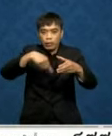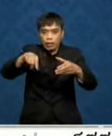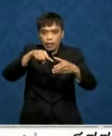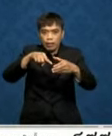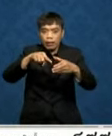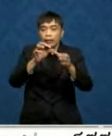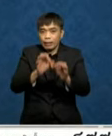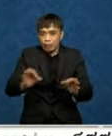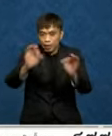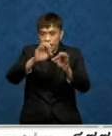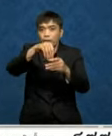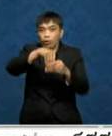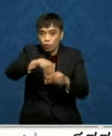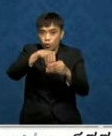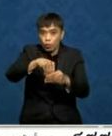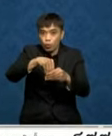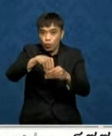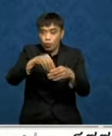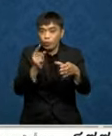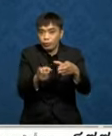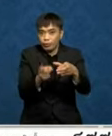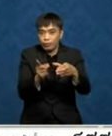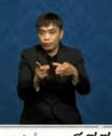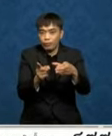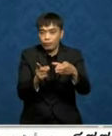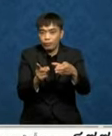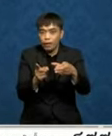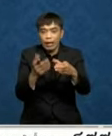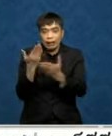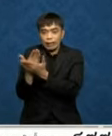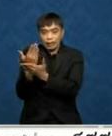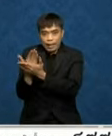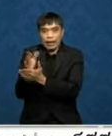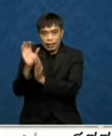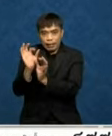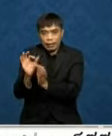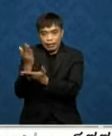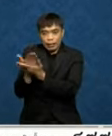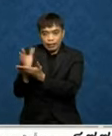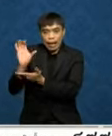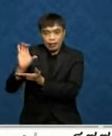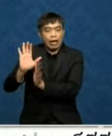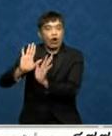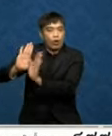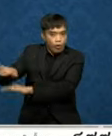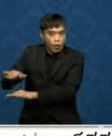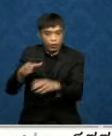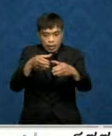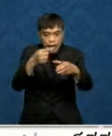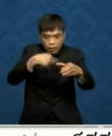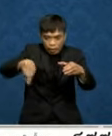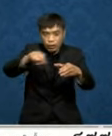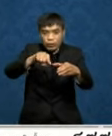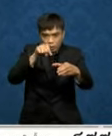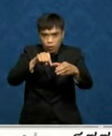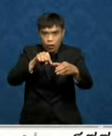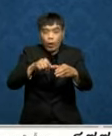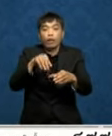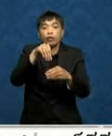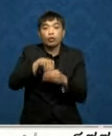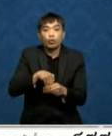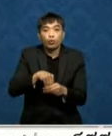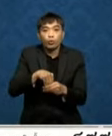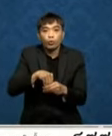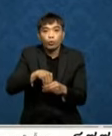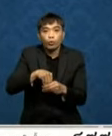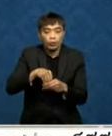แต่ต้องพูดกันก่อนนะครับว่าจะให้เขาทำยังไงการบริจาคอะไรต่างๆนี่ต้องให้ง่ายๆ